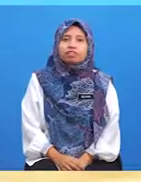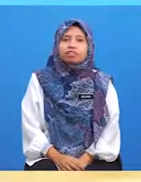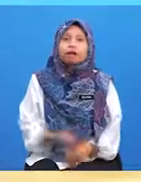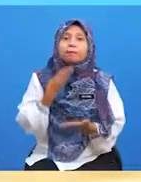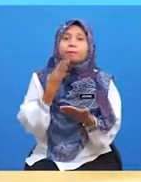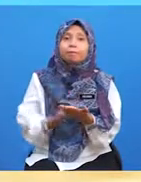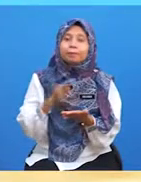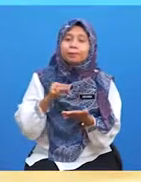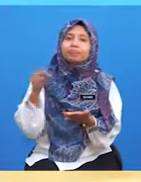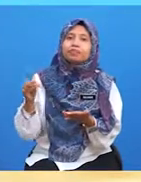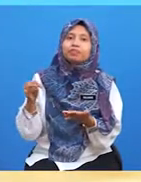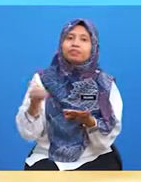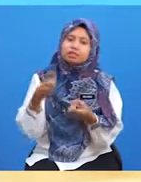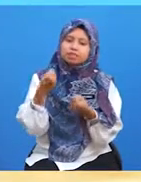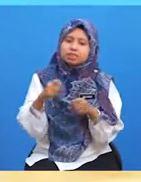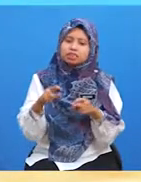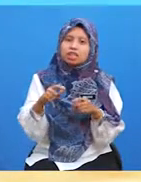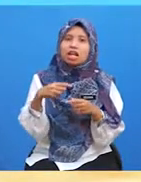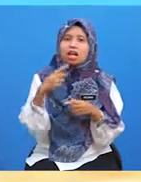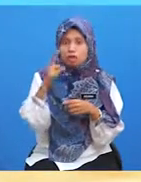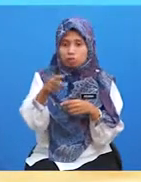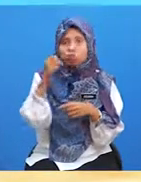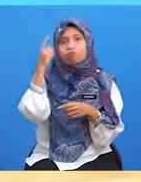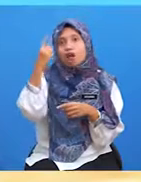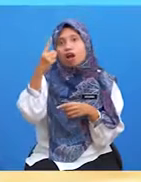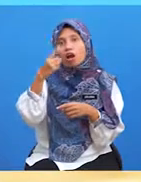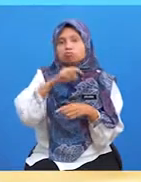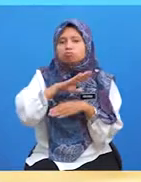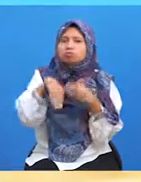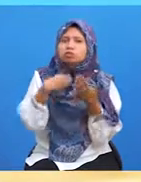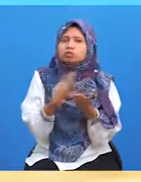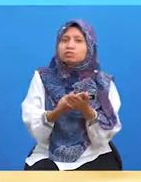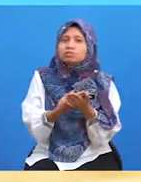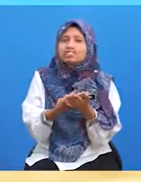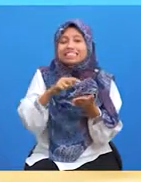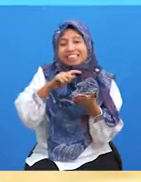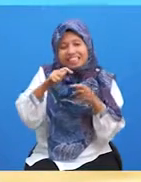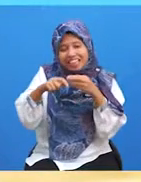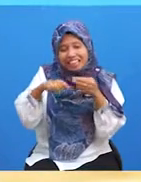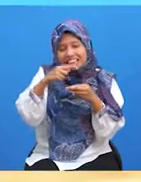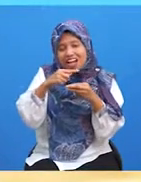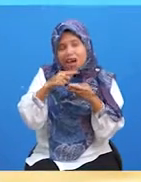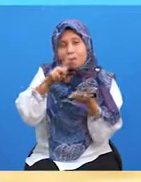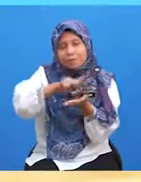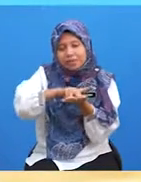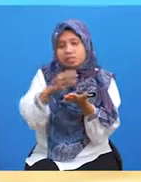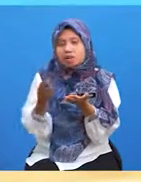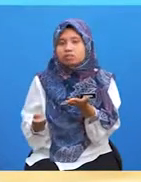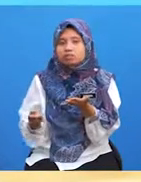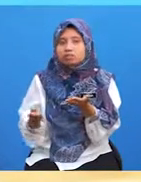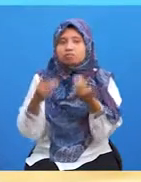Baiklah, murid-murid. Setelah kamu faham serba sedikit tentang peribahasa,